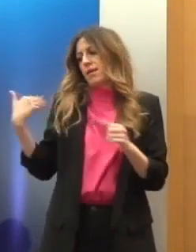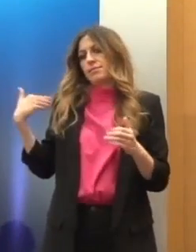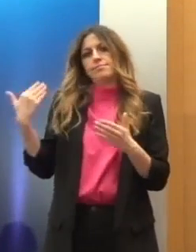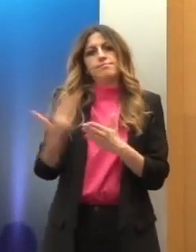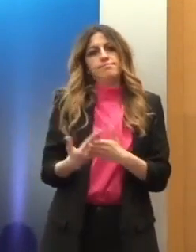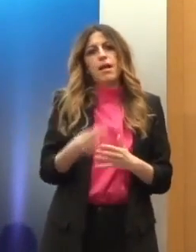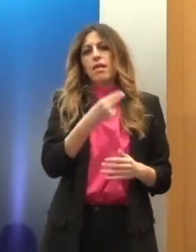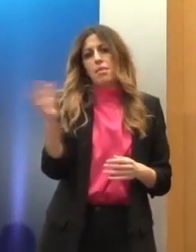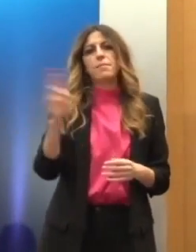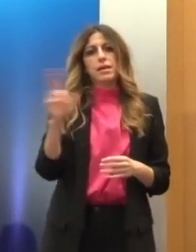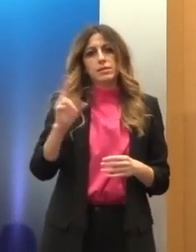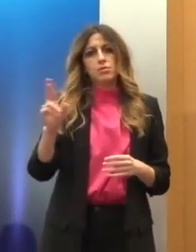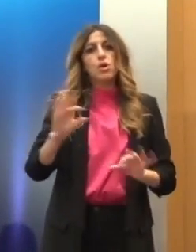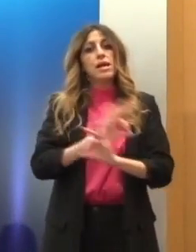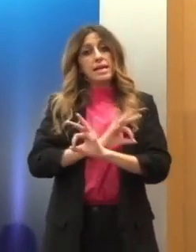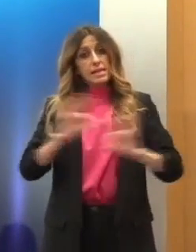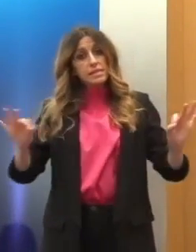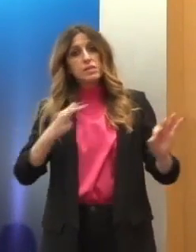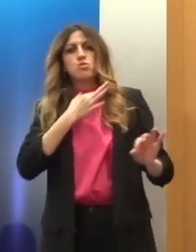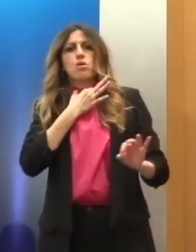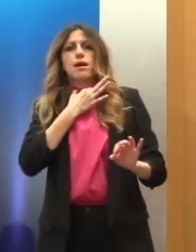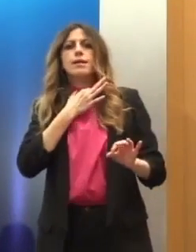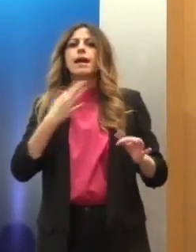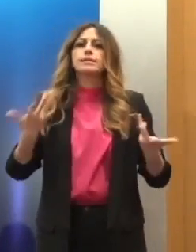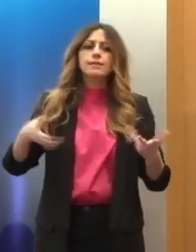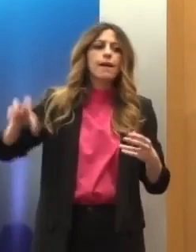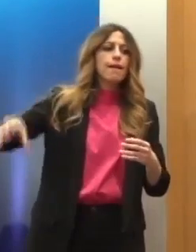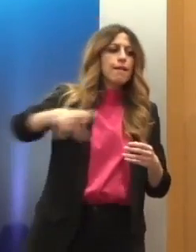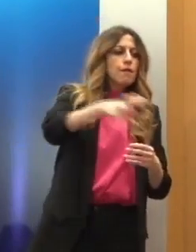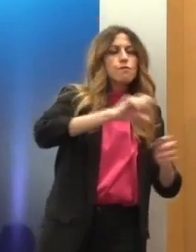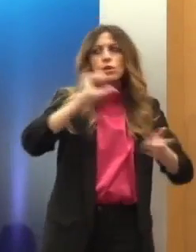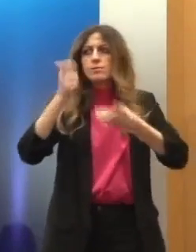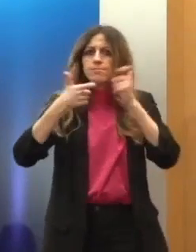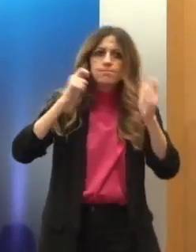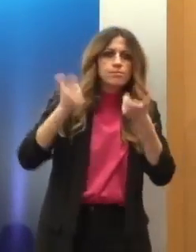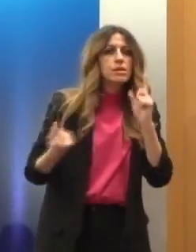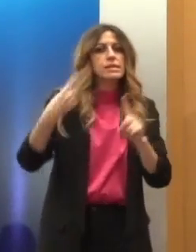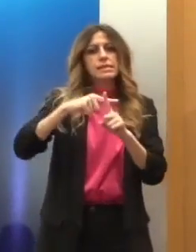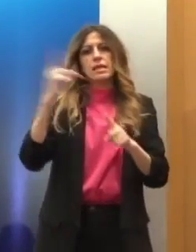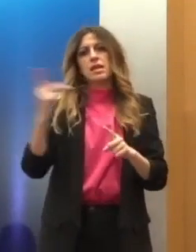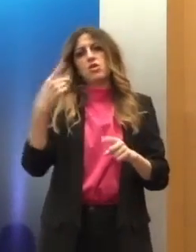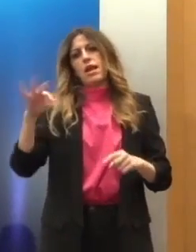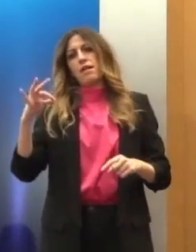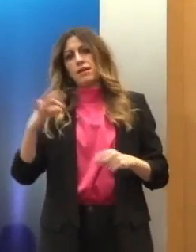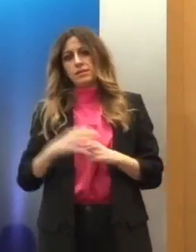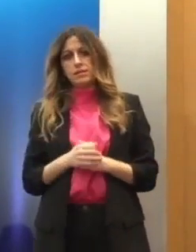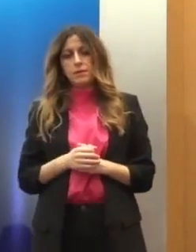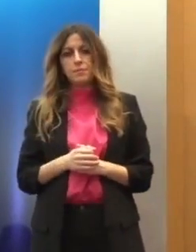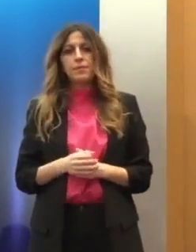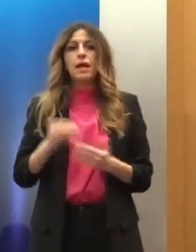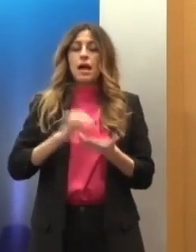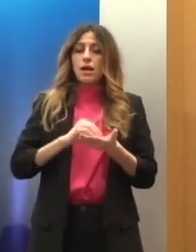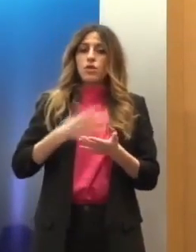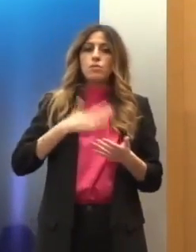και σίγουρα χρειάζεται να αυξήσουμε την εγρήγορση των φορέων και την ευαισθητοποίηση της κοινωνίας. Θα ήθελα να αναφερθώ